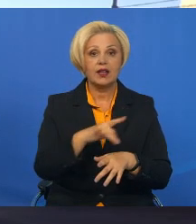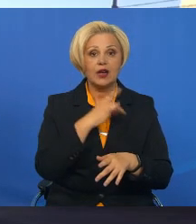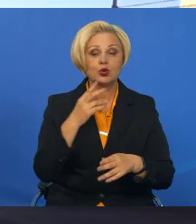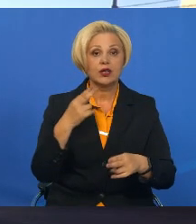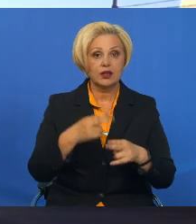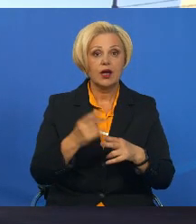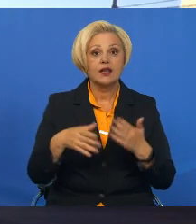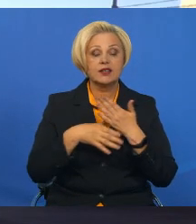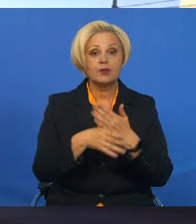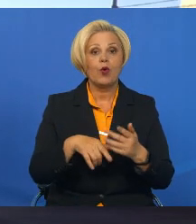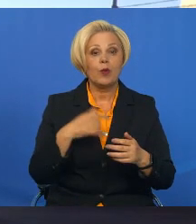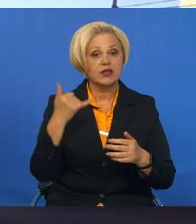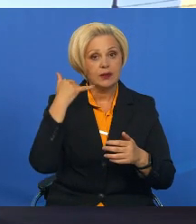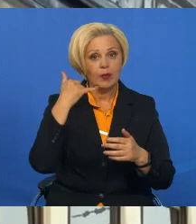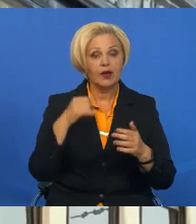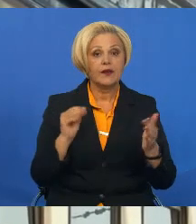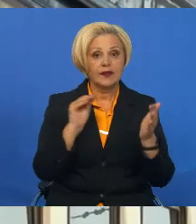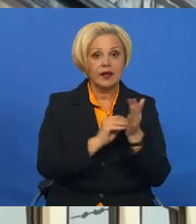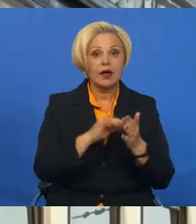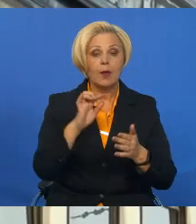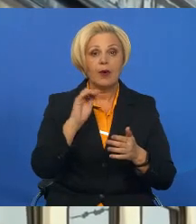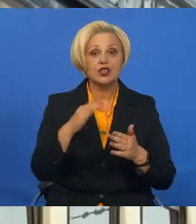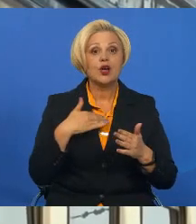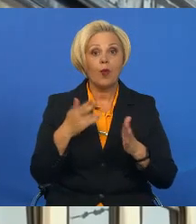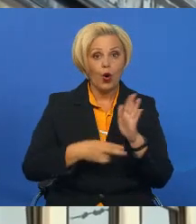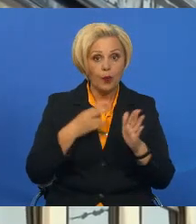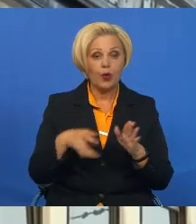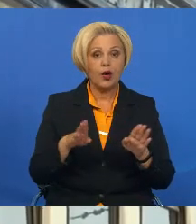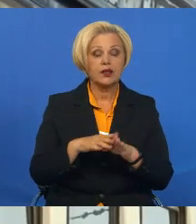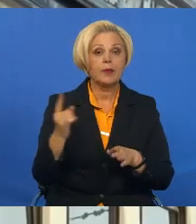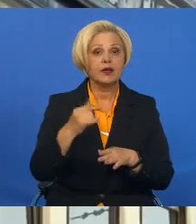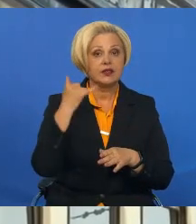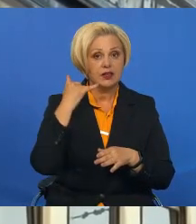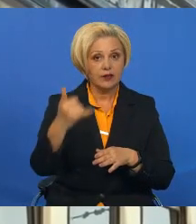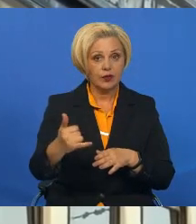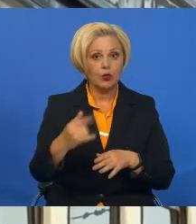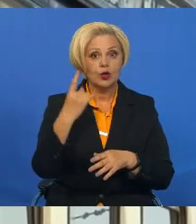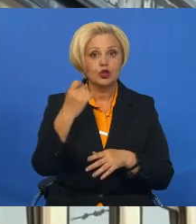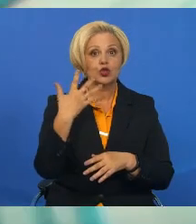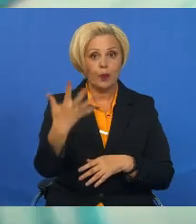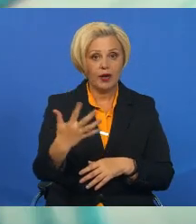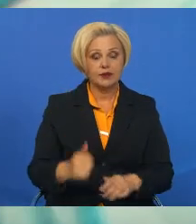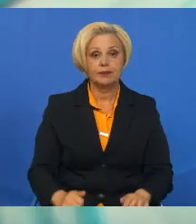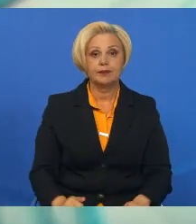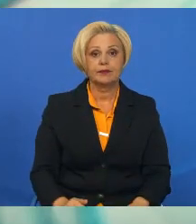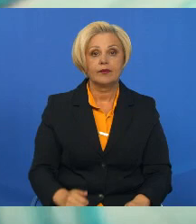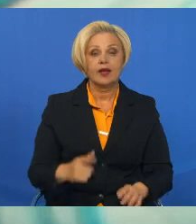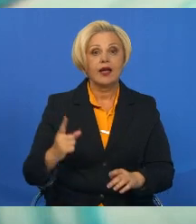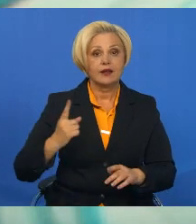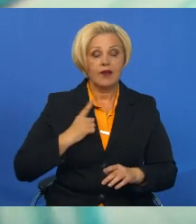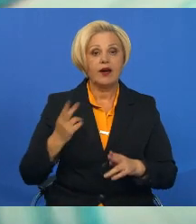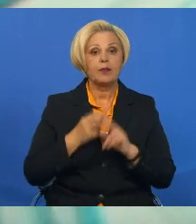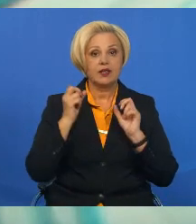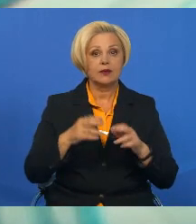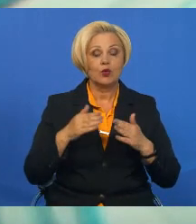чыгункі з дапамогай мабільнага дадатку «БЧ мой поезд», а таксама па адзіным нумары кантакт-цэнтра 105. На варце бяспекі